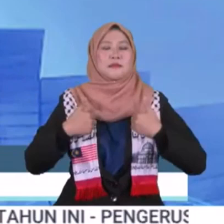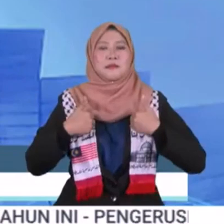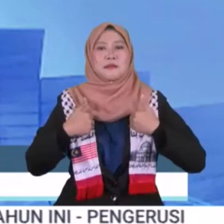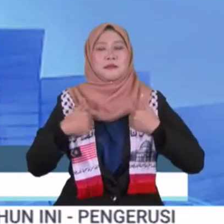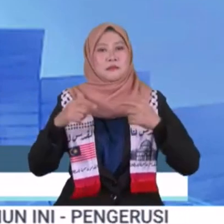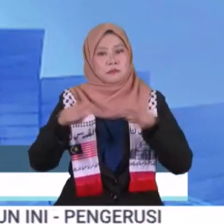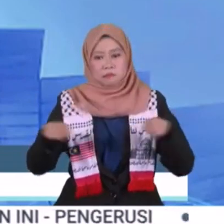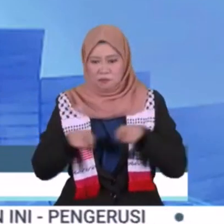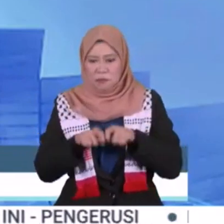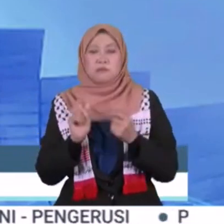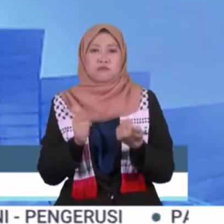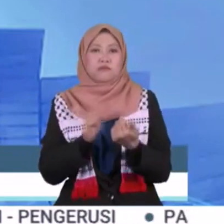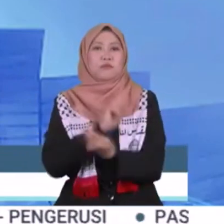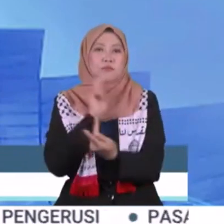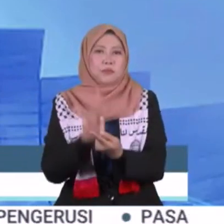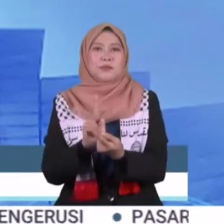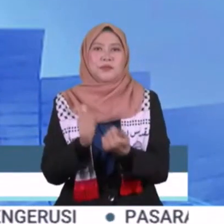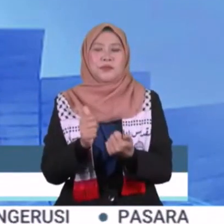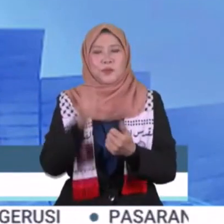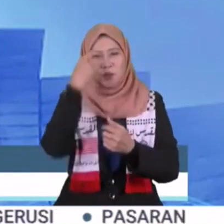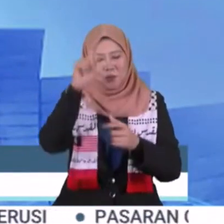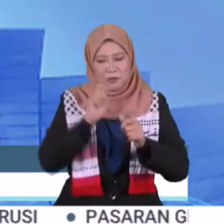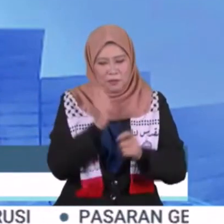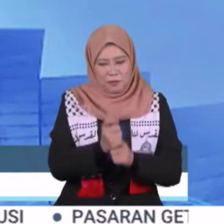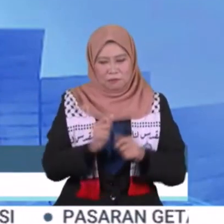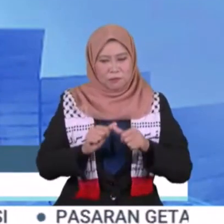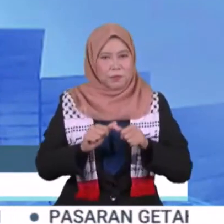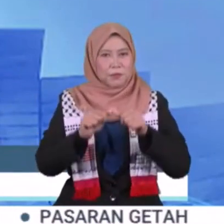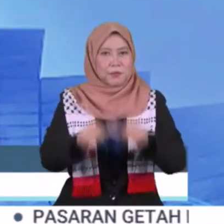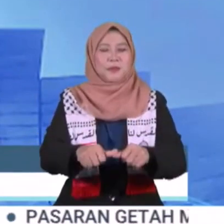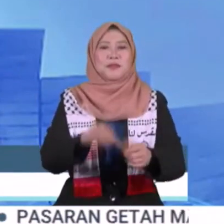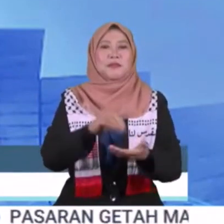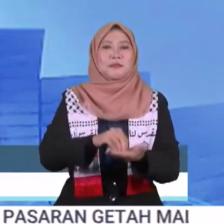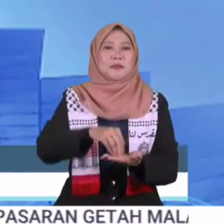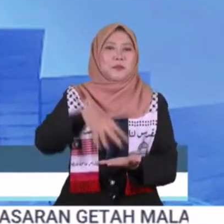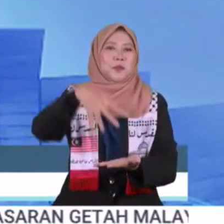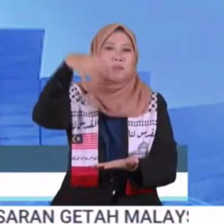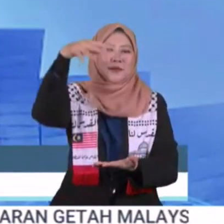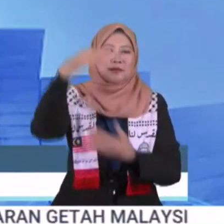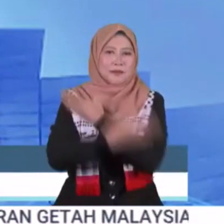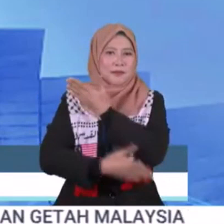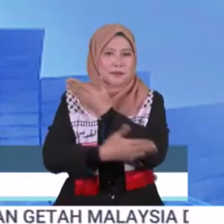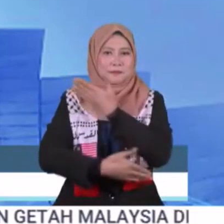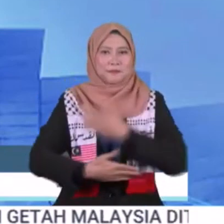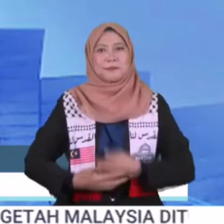di landasan yang betul bagi mengekalkan keharmonian dan kemakmuran.